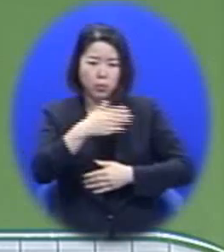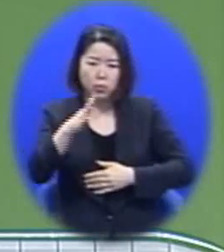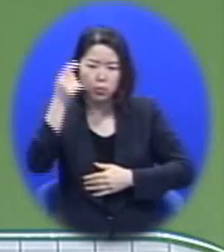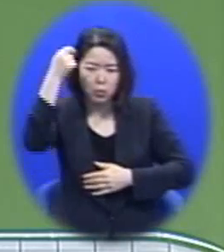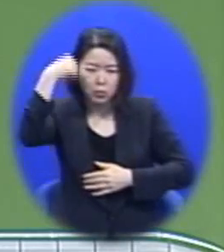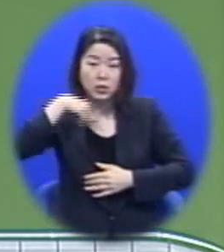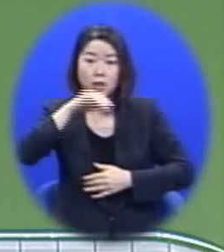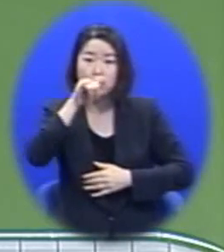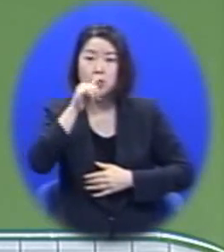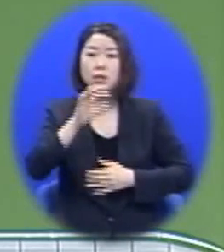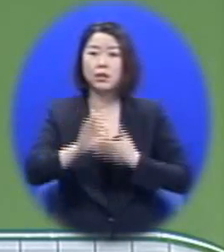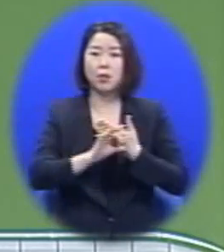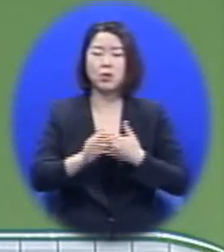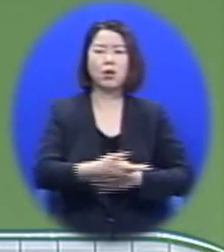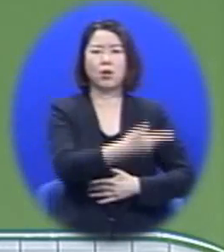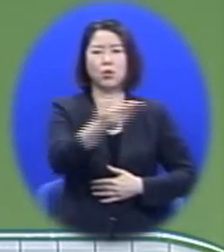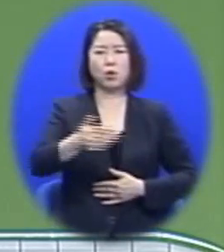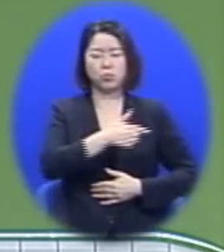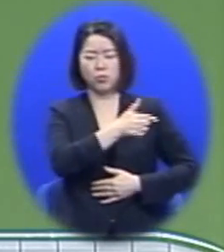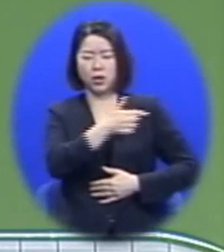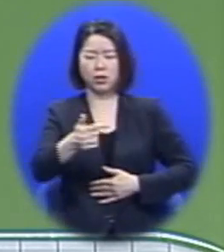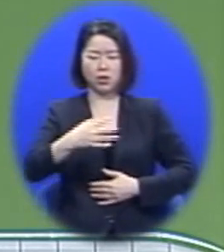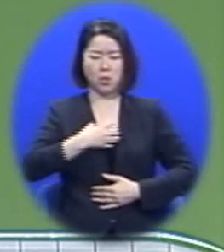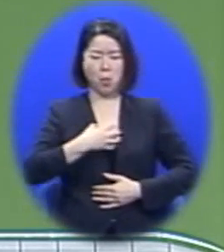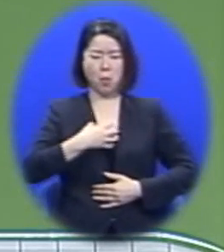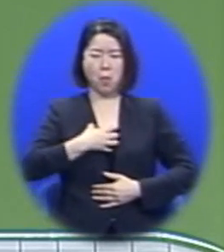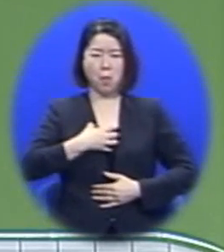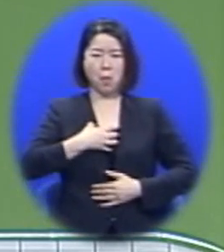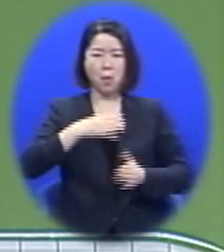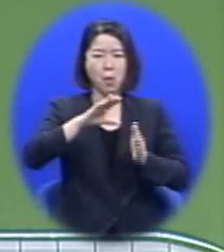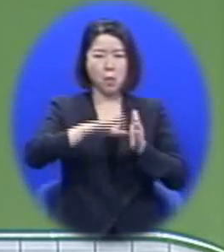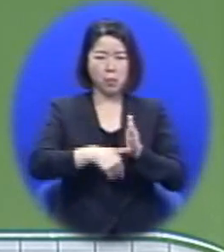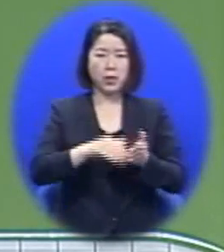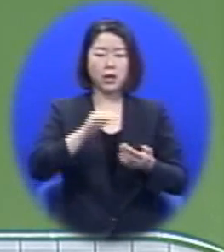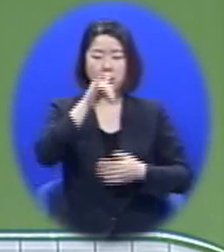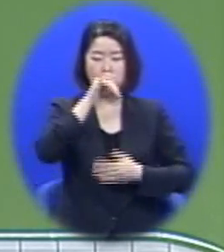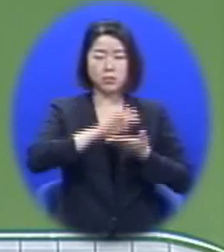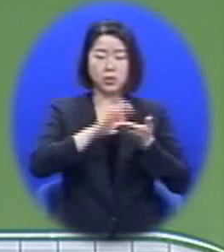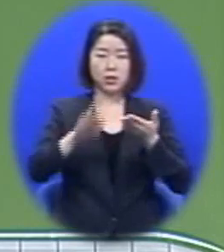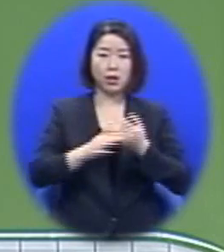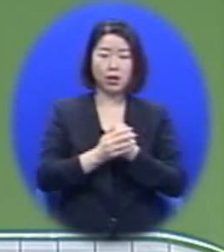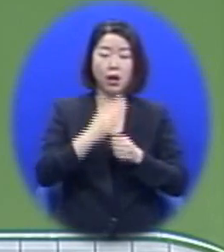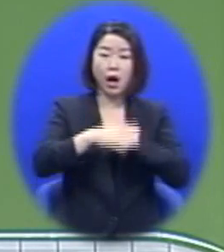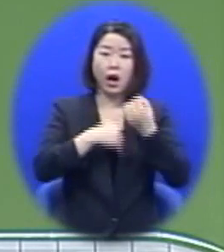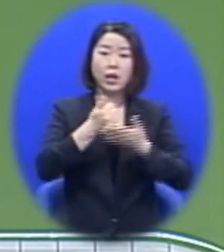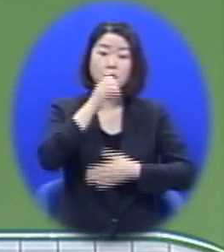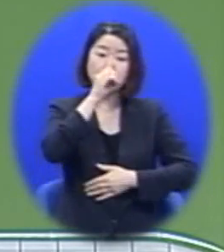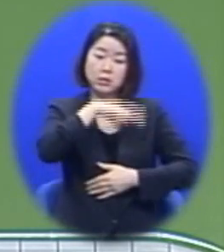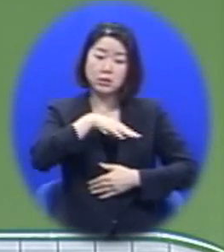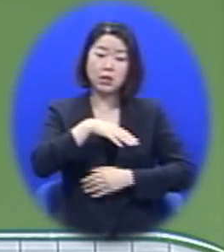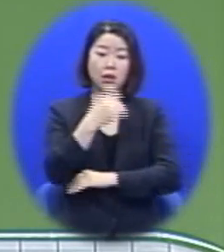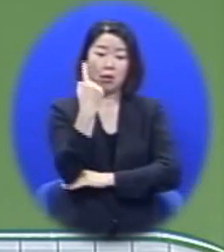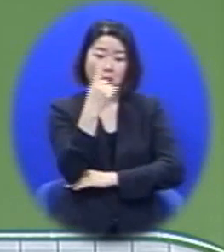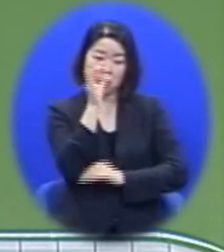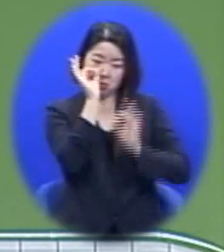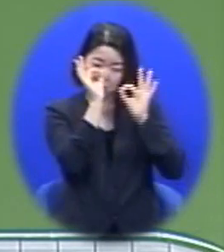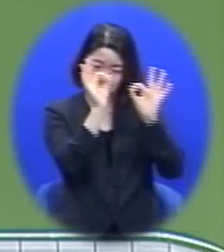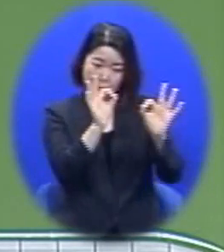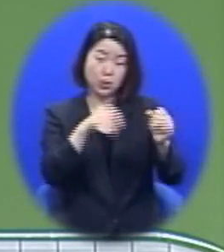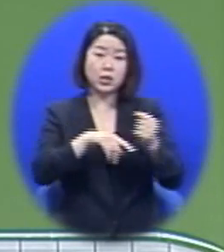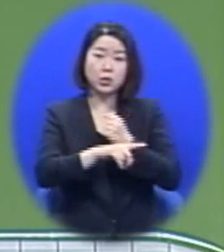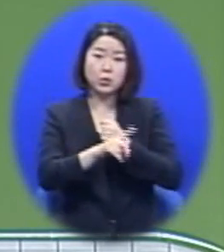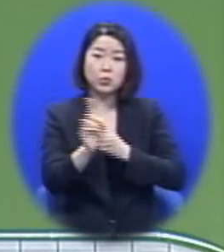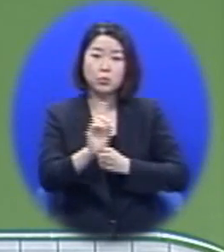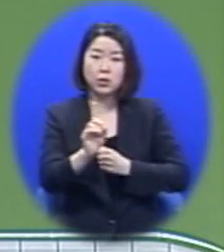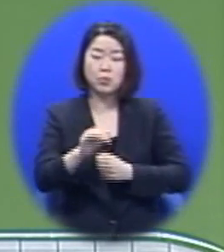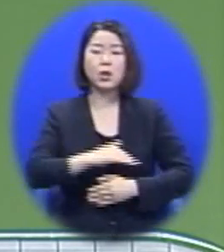여러분은 지금 대단히 위험한 상태에 있는 것입니다. 하나님이 그냥 지켜만 보시는 이유는 우리가 고집을